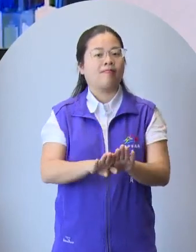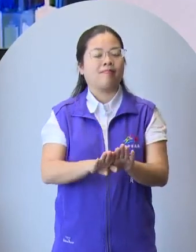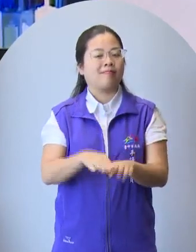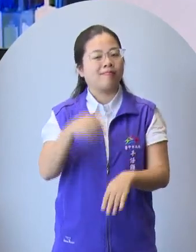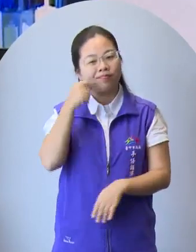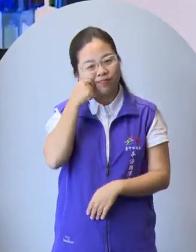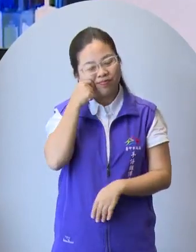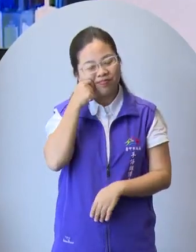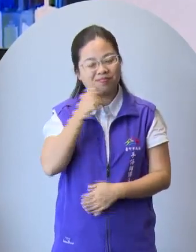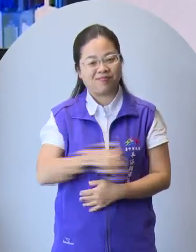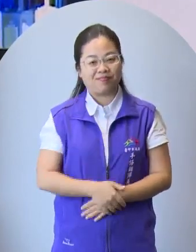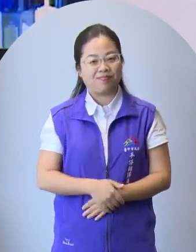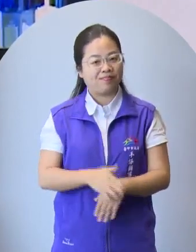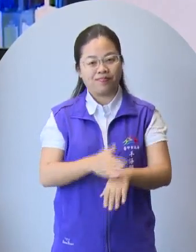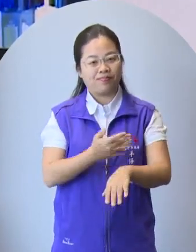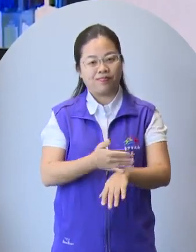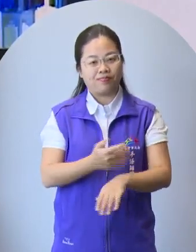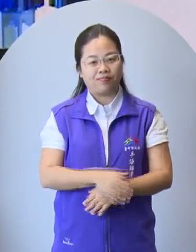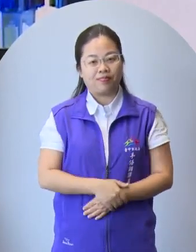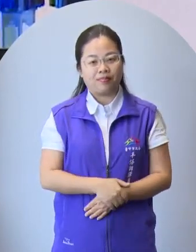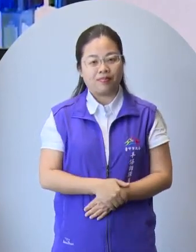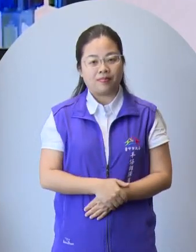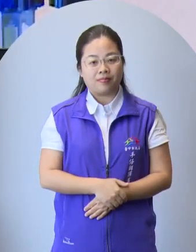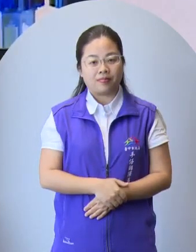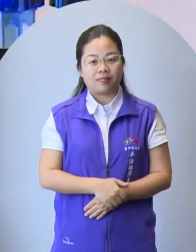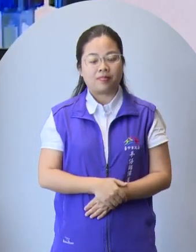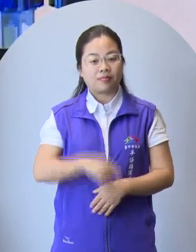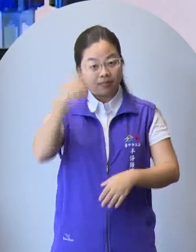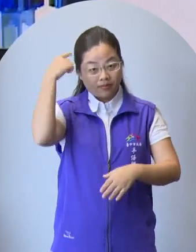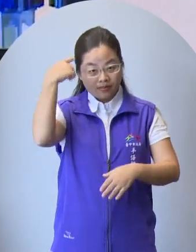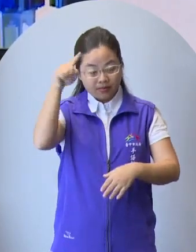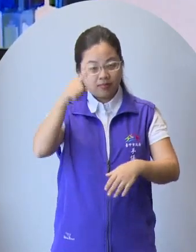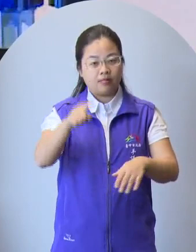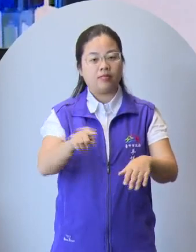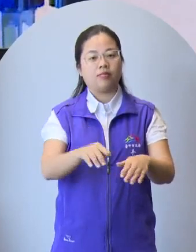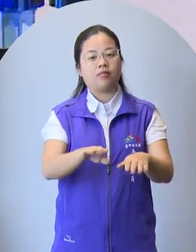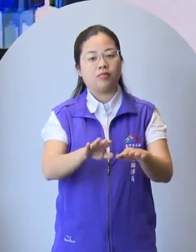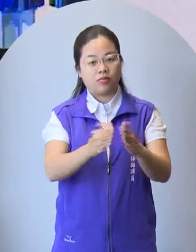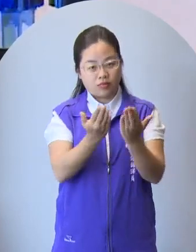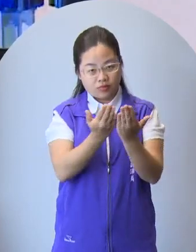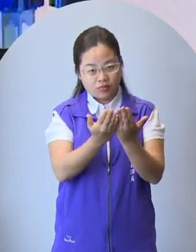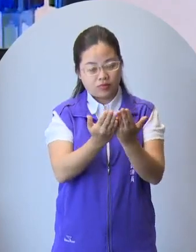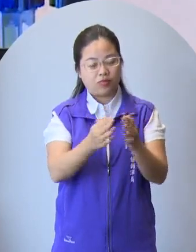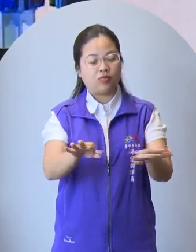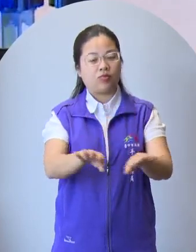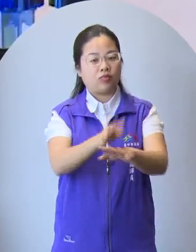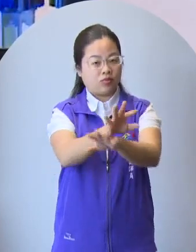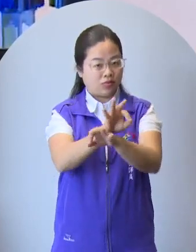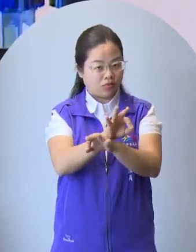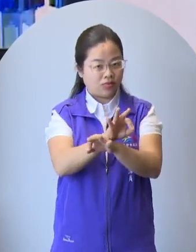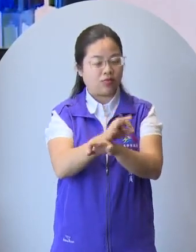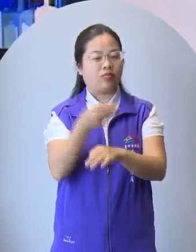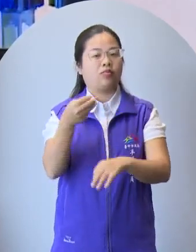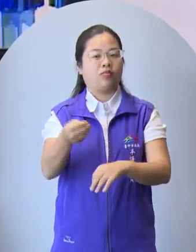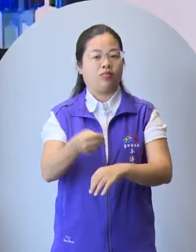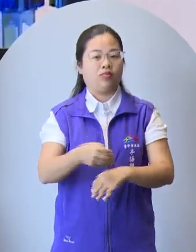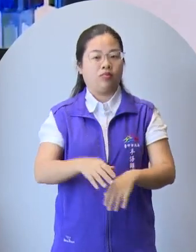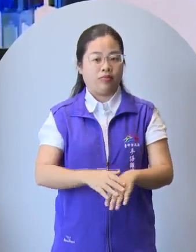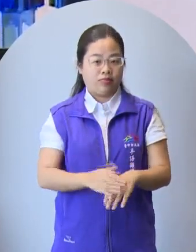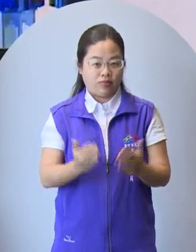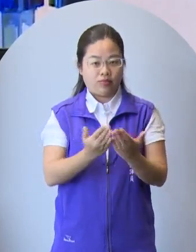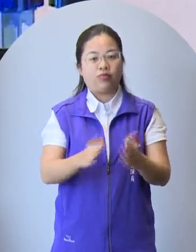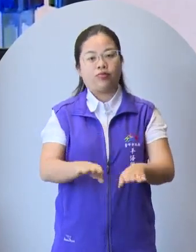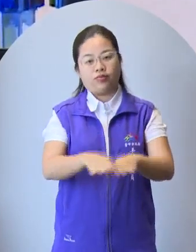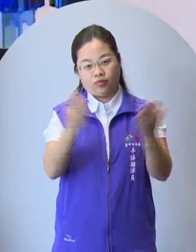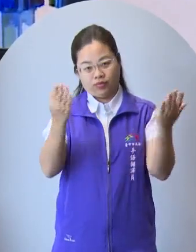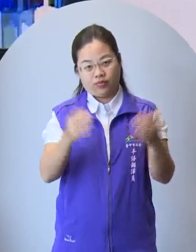有那尤其呢，明天是开学日明天是全市全国的开学日，那也因